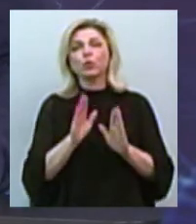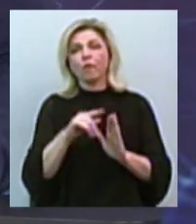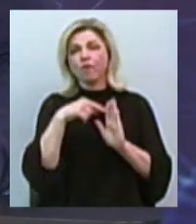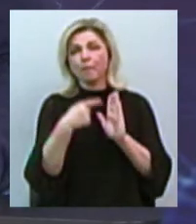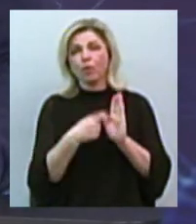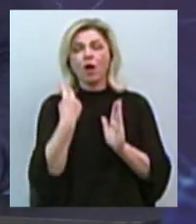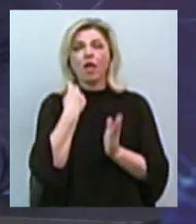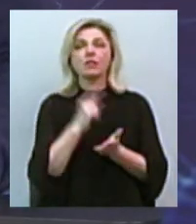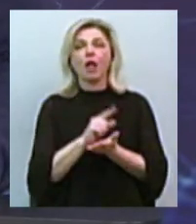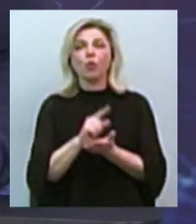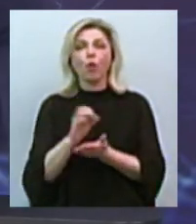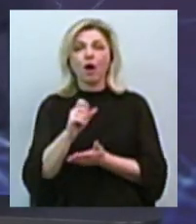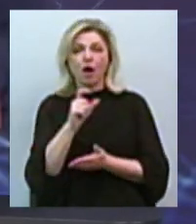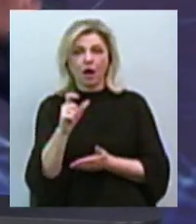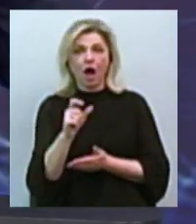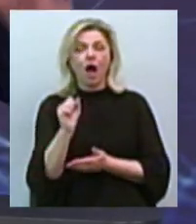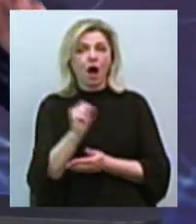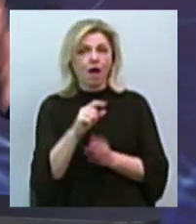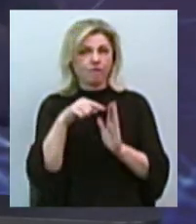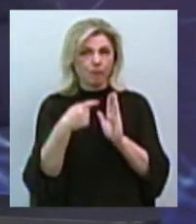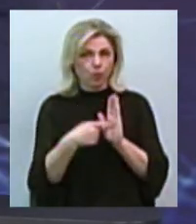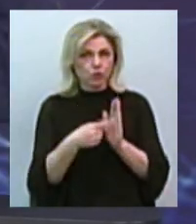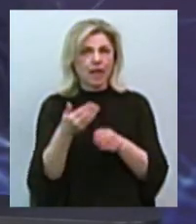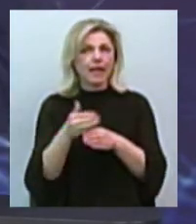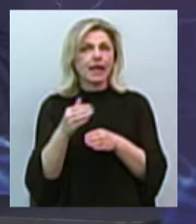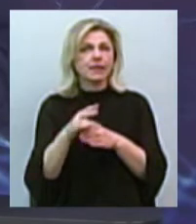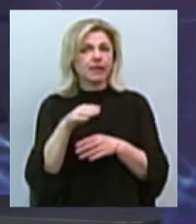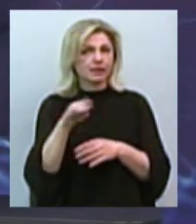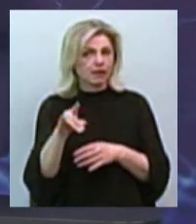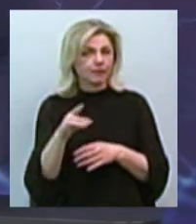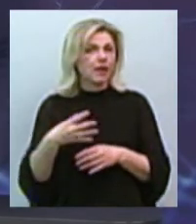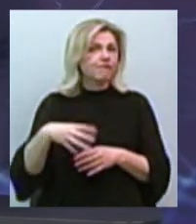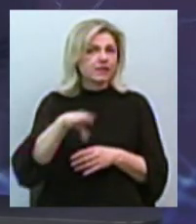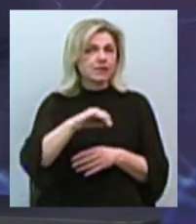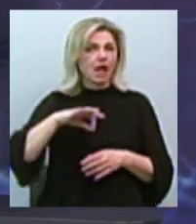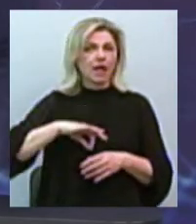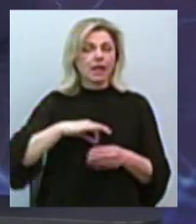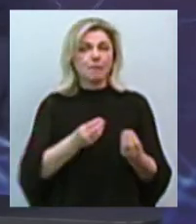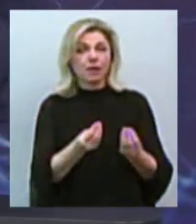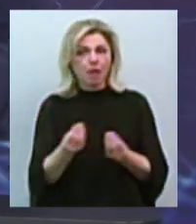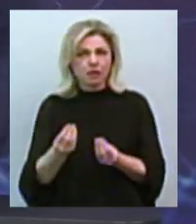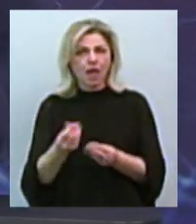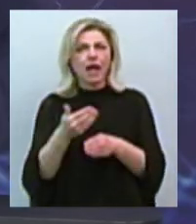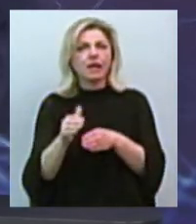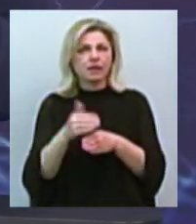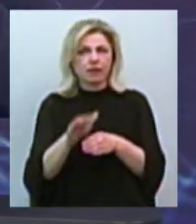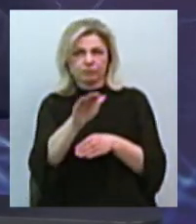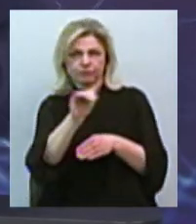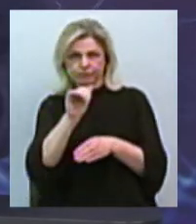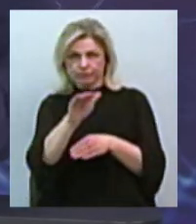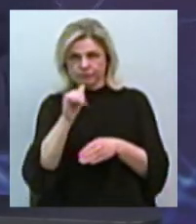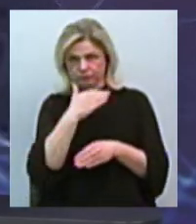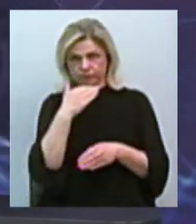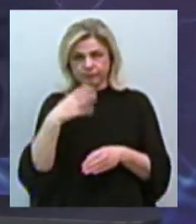вопросы в кредитах. Ведь практически все эти предприниматели закредитованы. Они берут кредиты